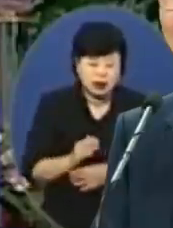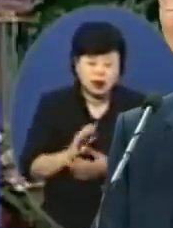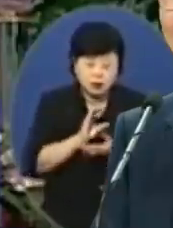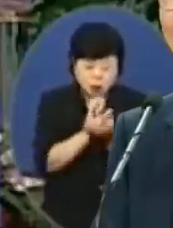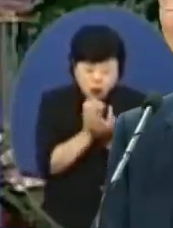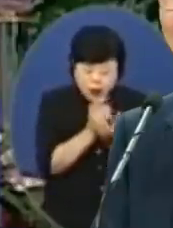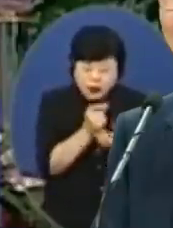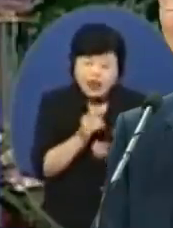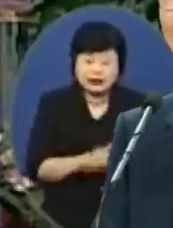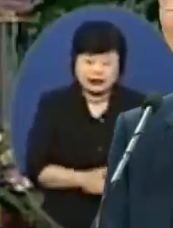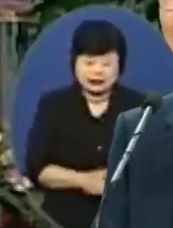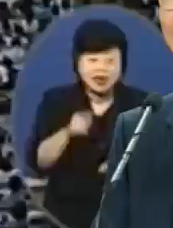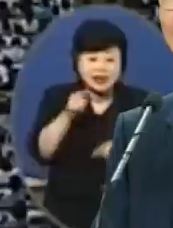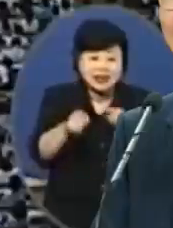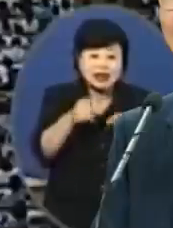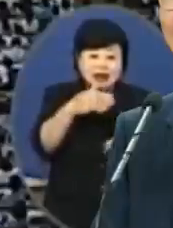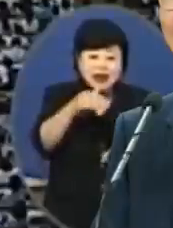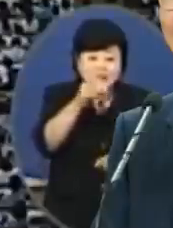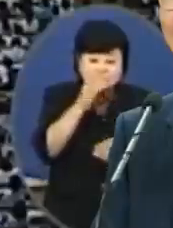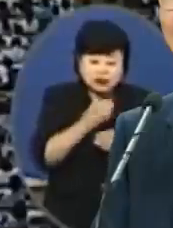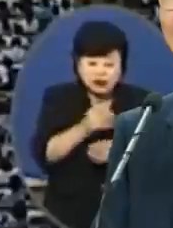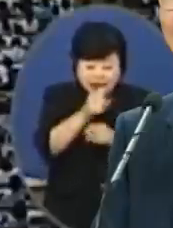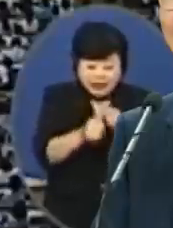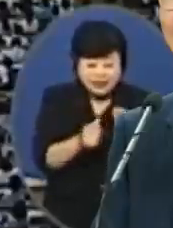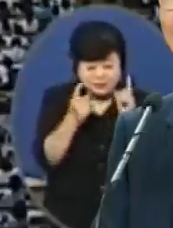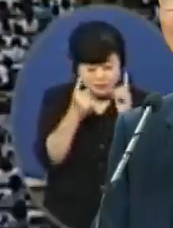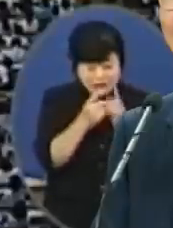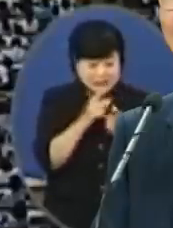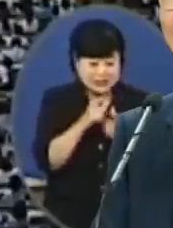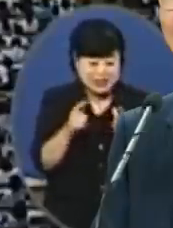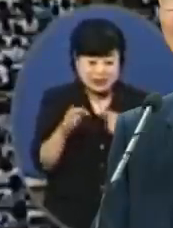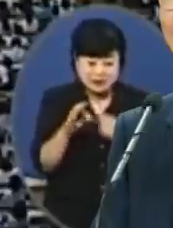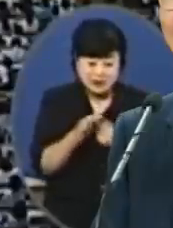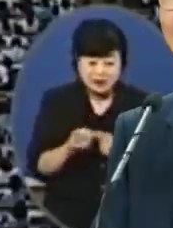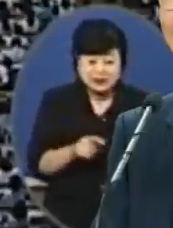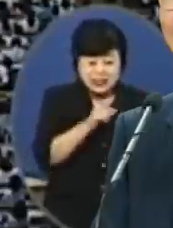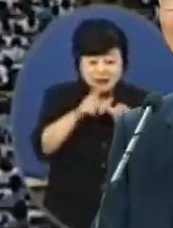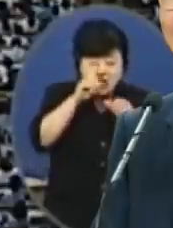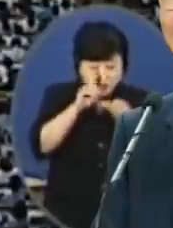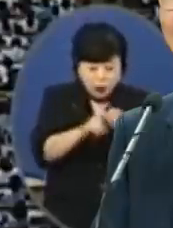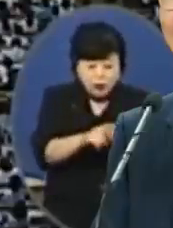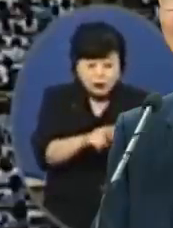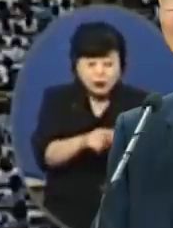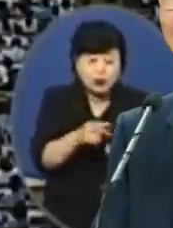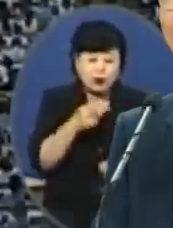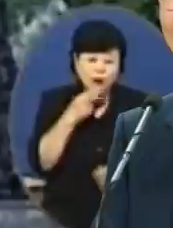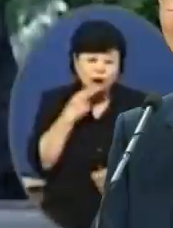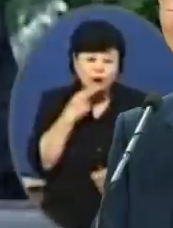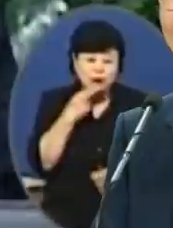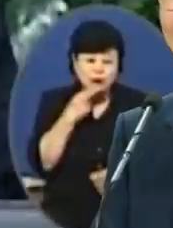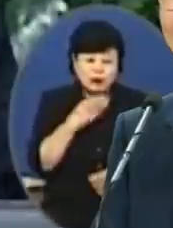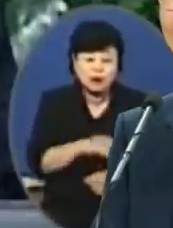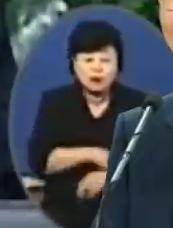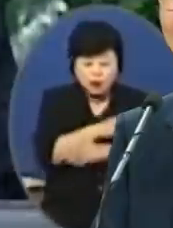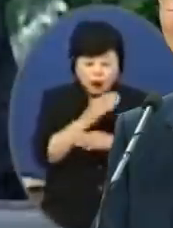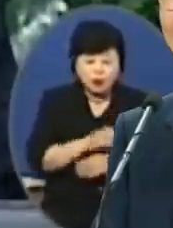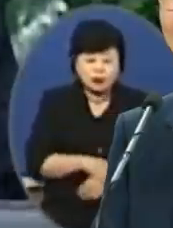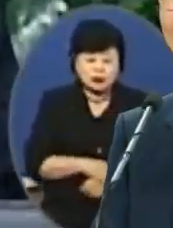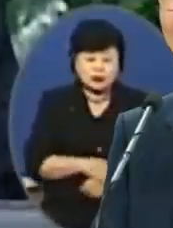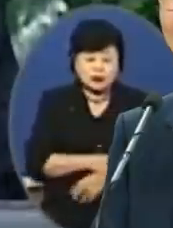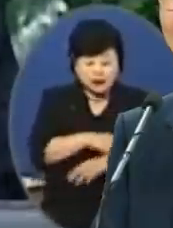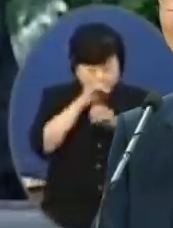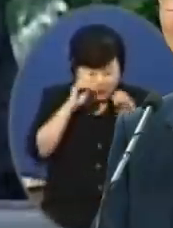꽃과 같다는 것입니다. 하나님을 만나지 않고는 삶의 목적을 찾을 수도 없고 만사가 허무하고